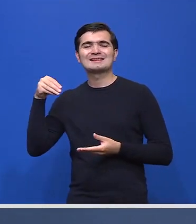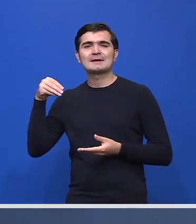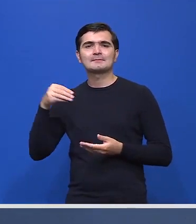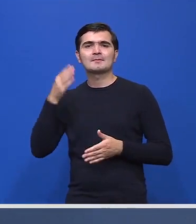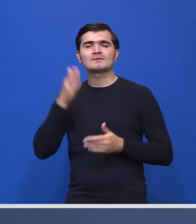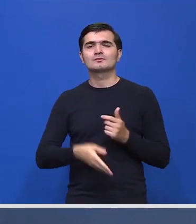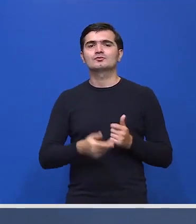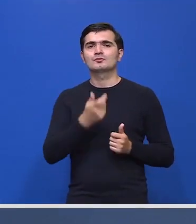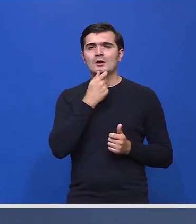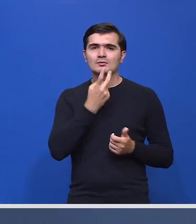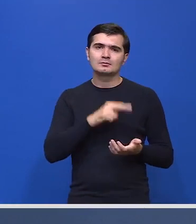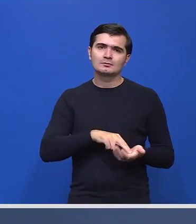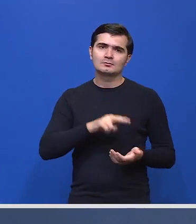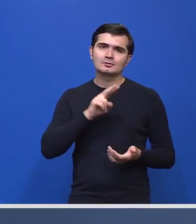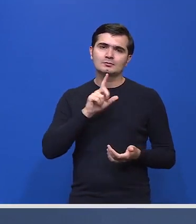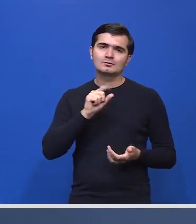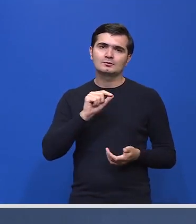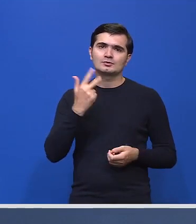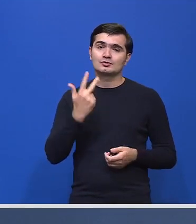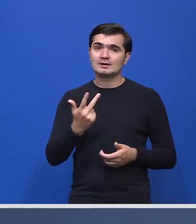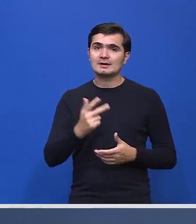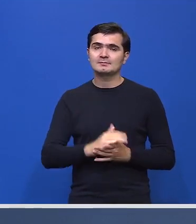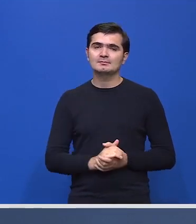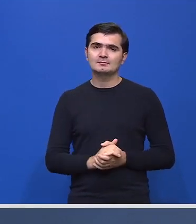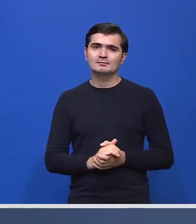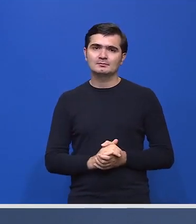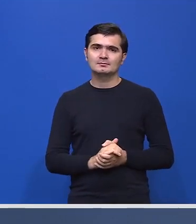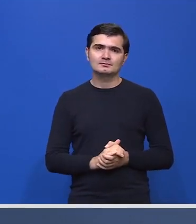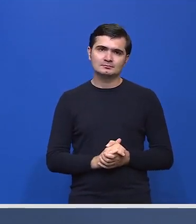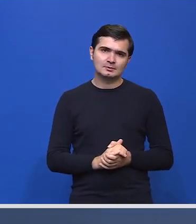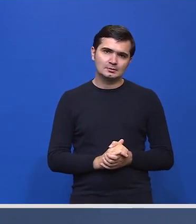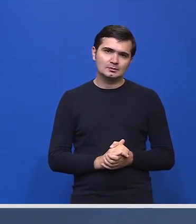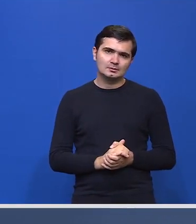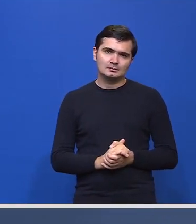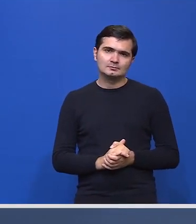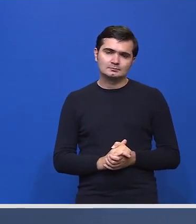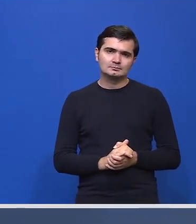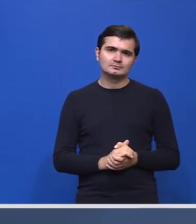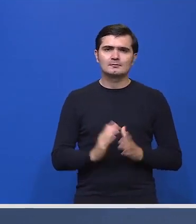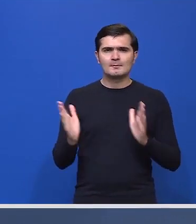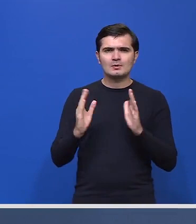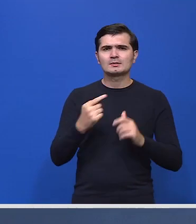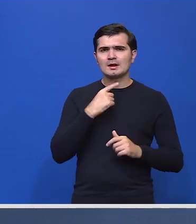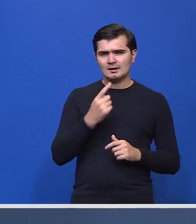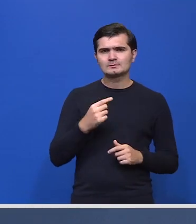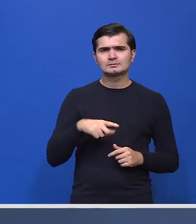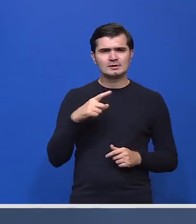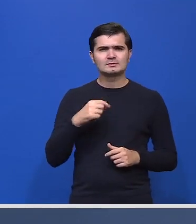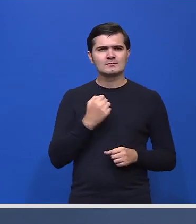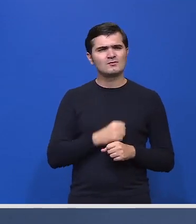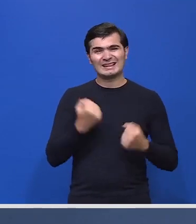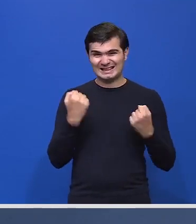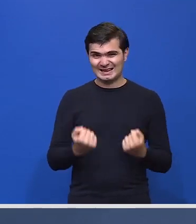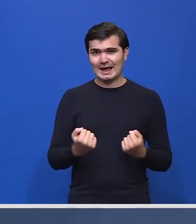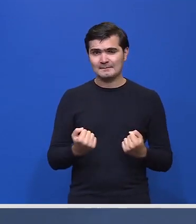la sfârșitul anului 2023. Perioada pe care am menționat-o este una extrem de